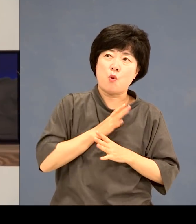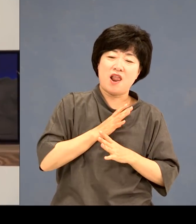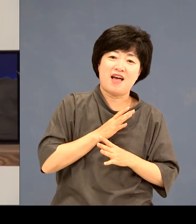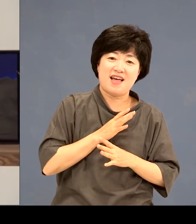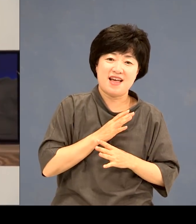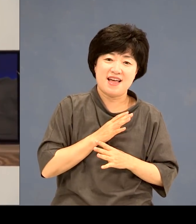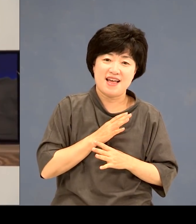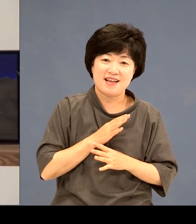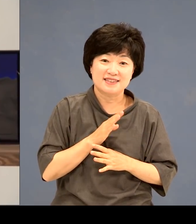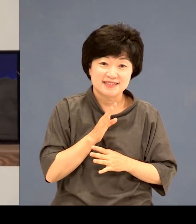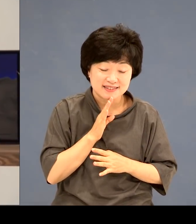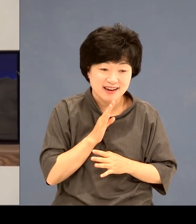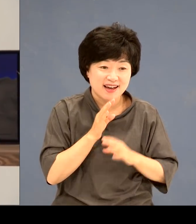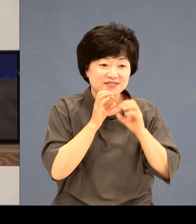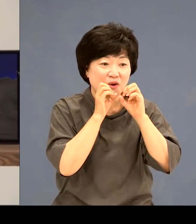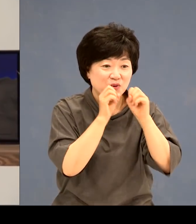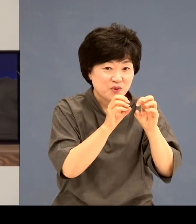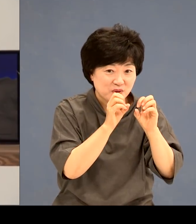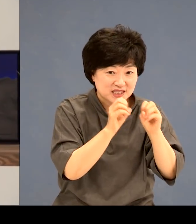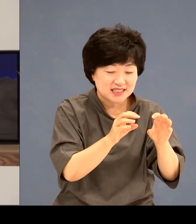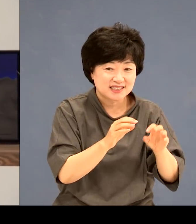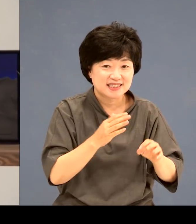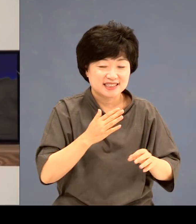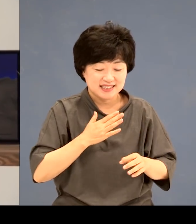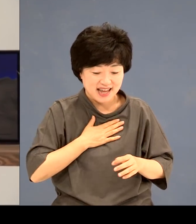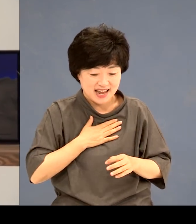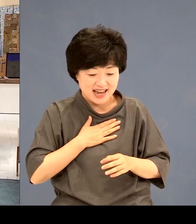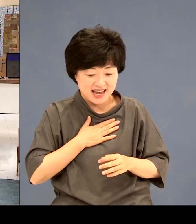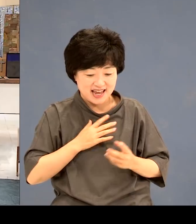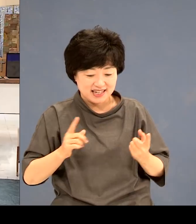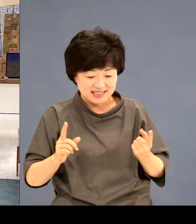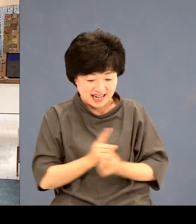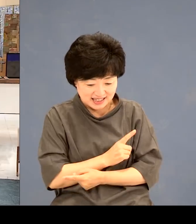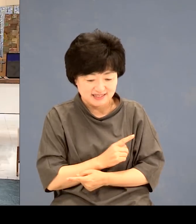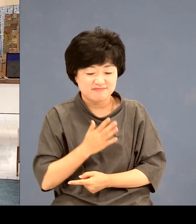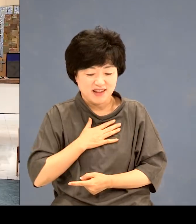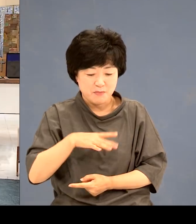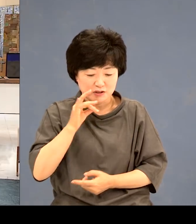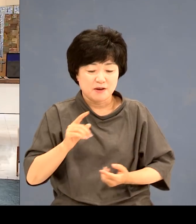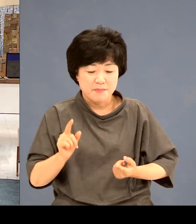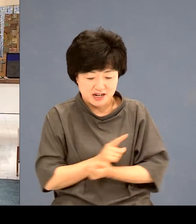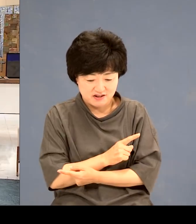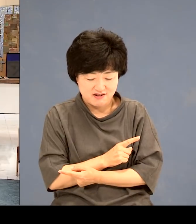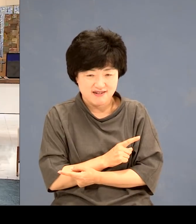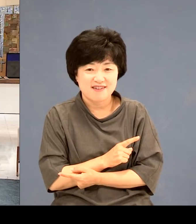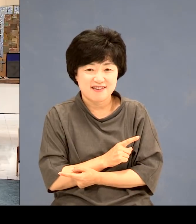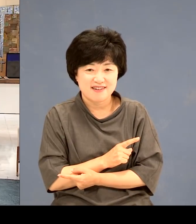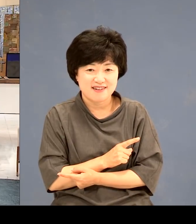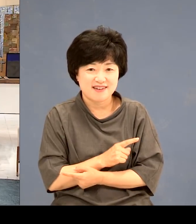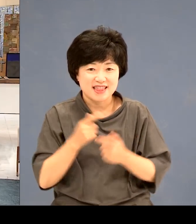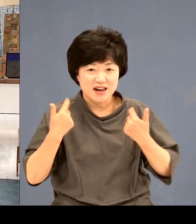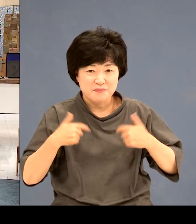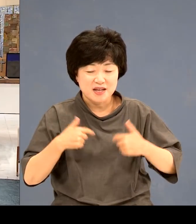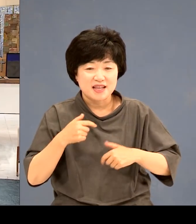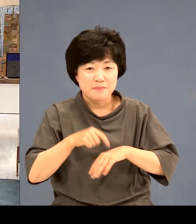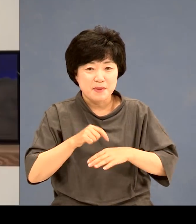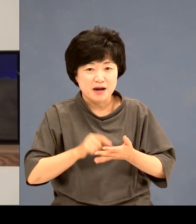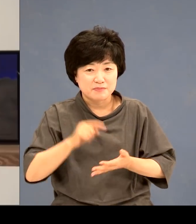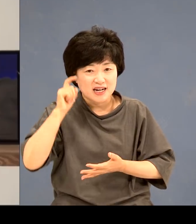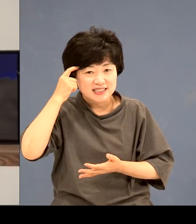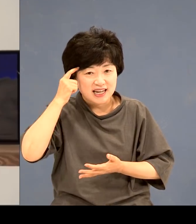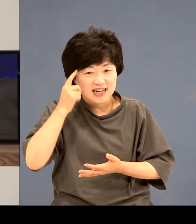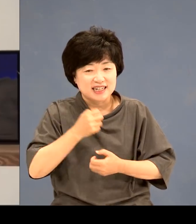하셔서 너무 많이 놀랐는데 네. 진짜 선교는 내 자신이 바뀌는 과정이고 날마다